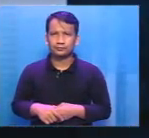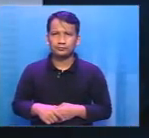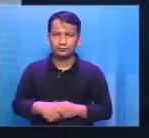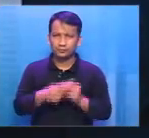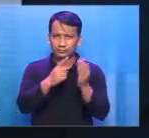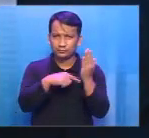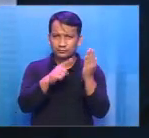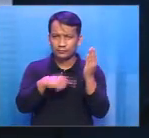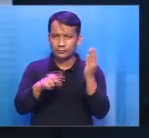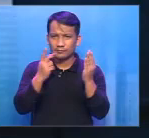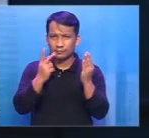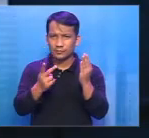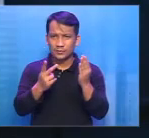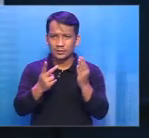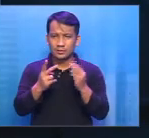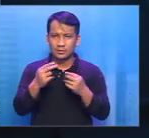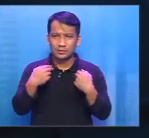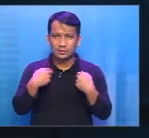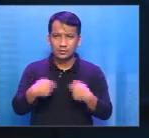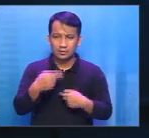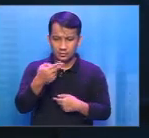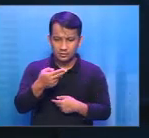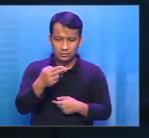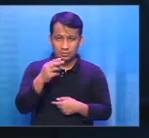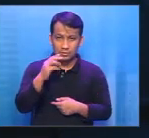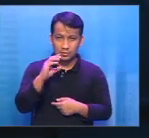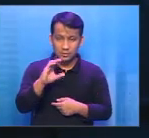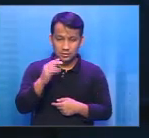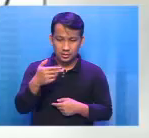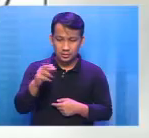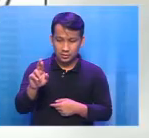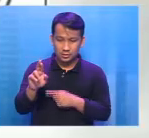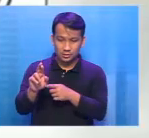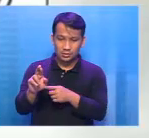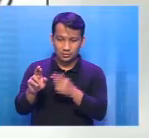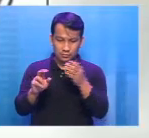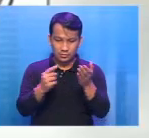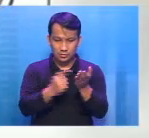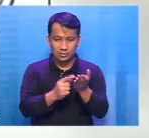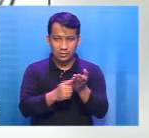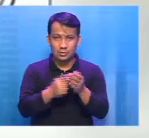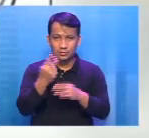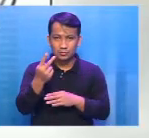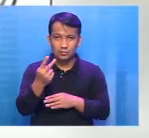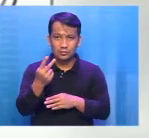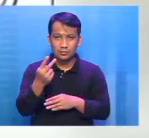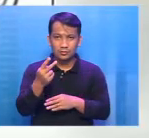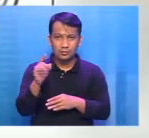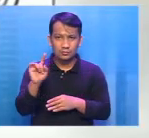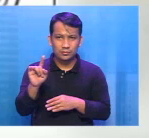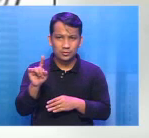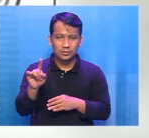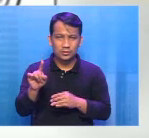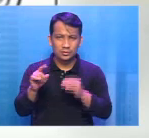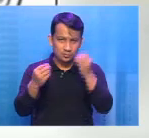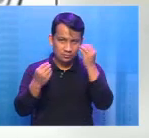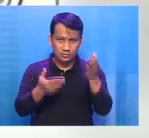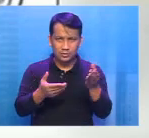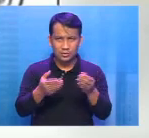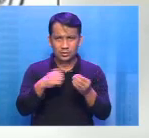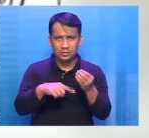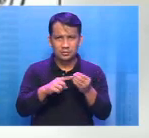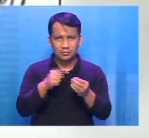Pinuna ng Commission on Human Rights ang module ng Department of Education para sa Grade 12 Media and Information Literacy.